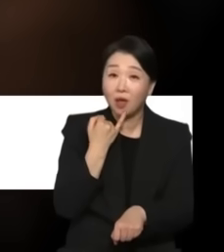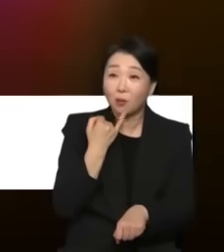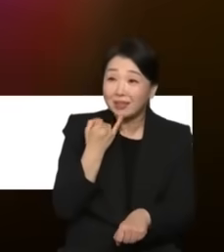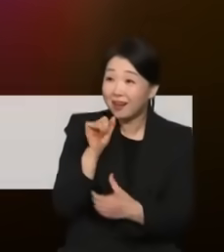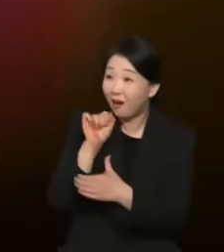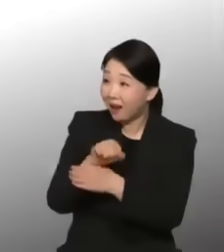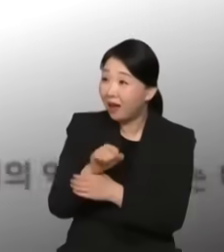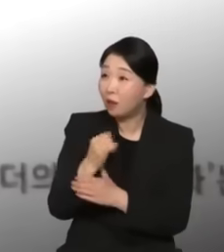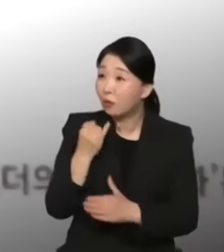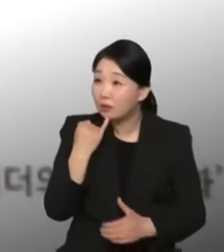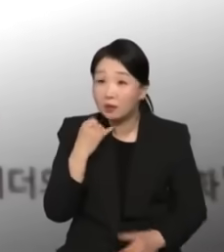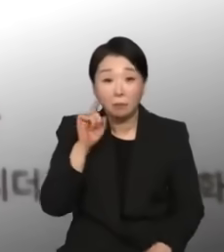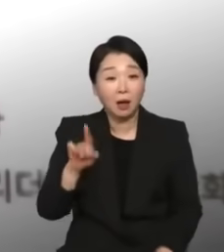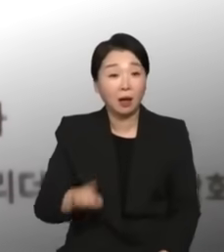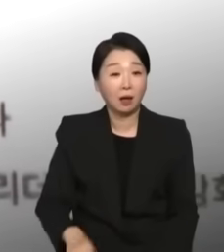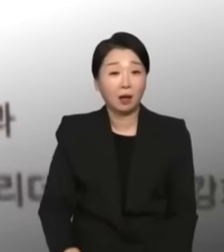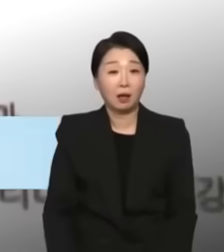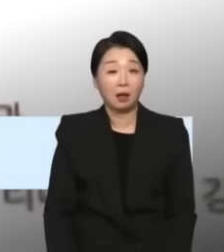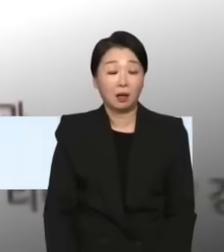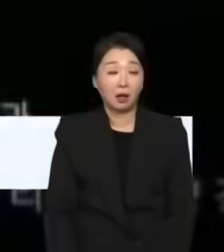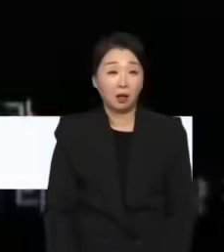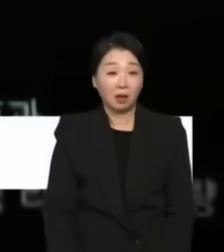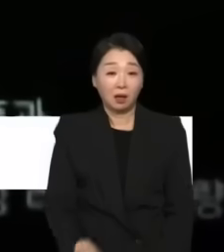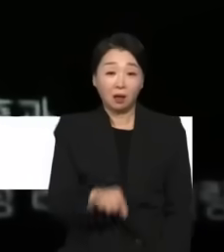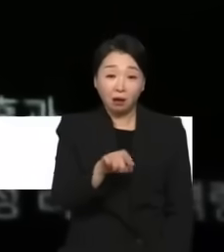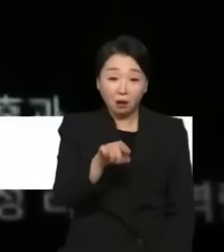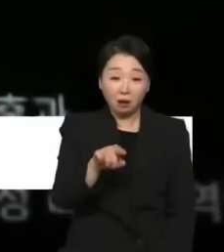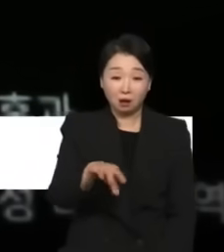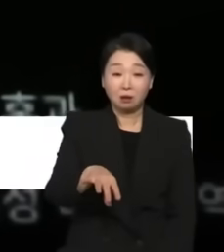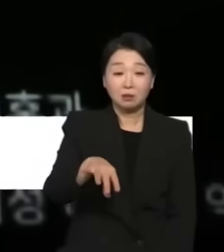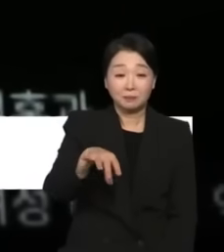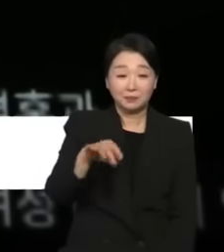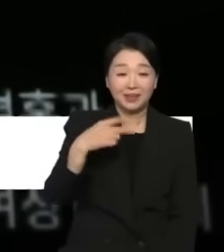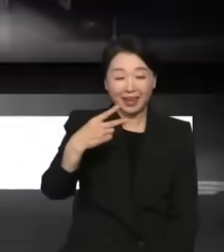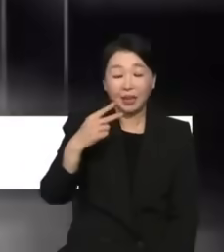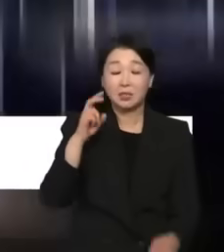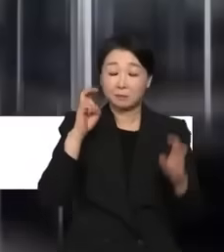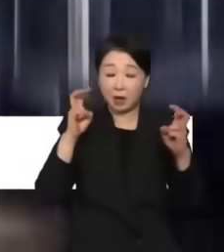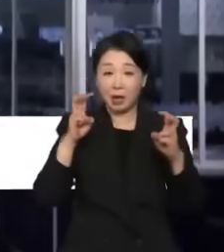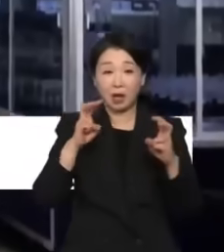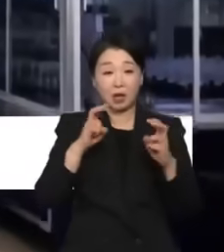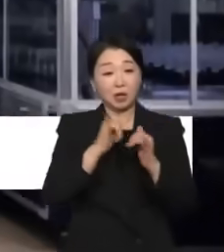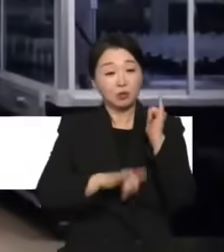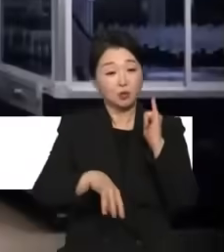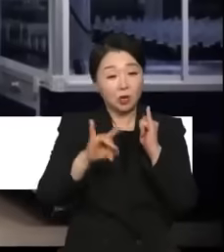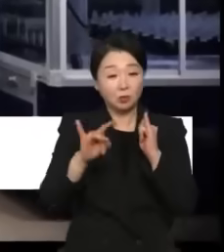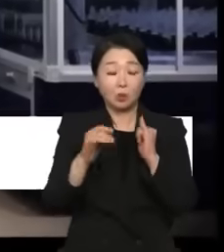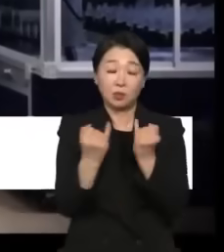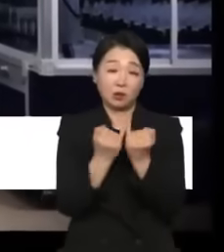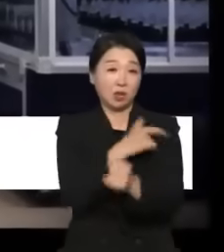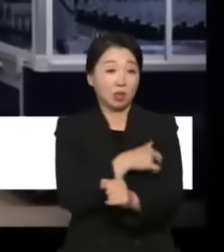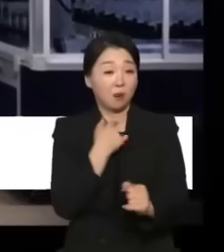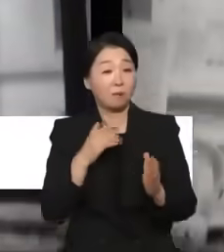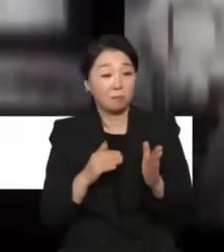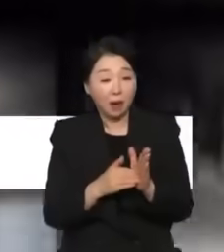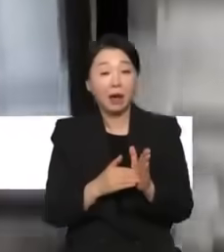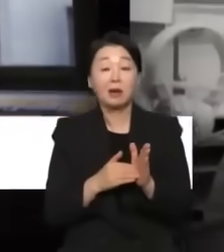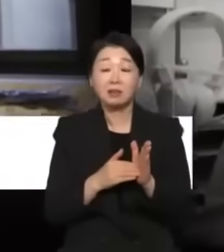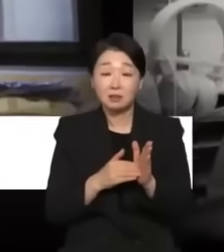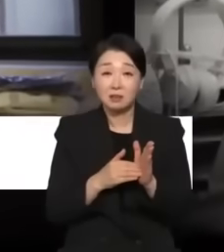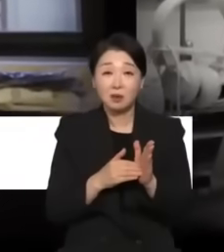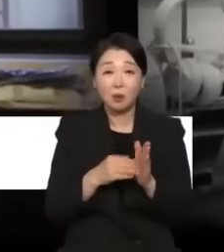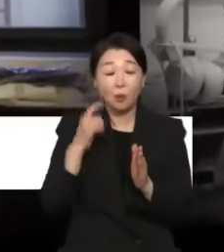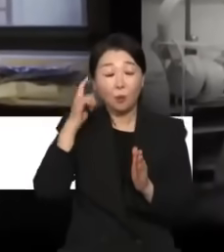만들고. 김 씨는 국내 H실업에서 최초 여성 임원을, 미국 제2의류업체에선 수석 부사장을